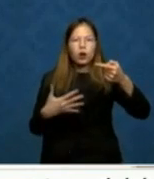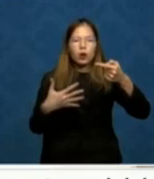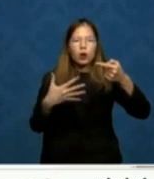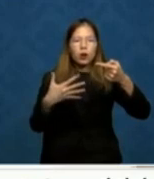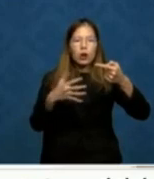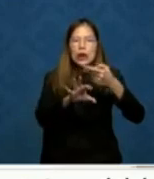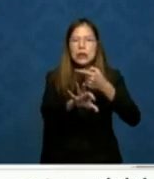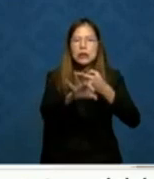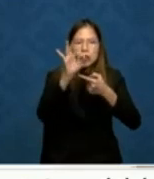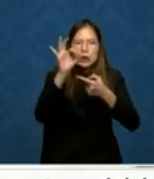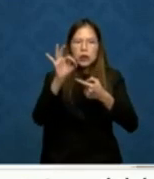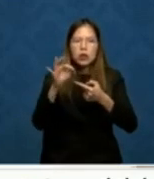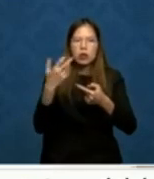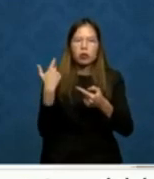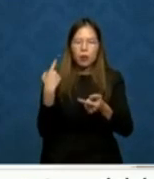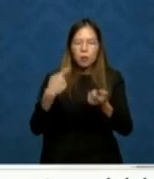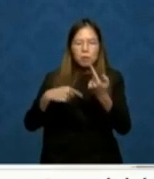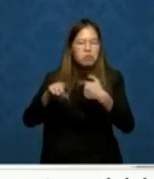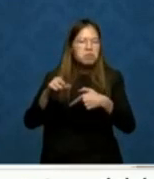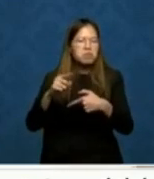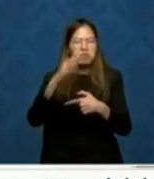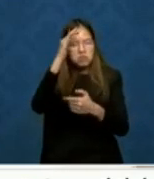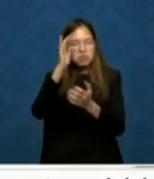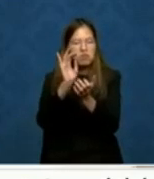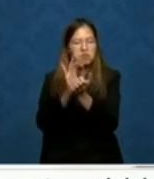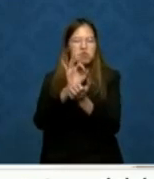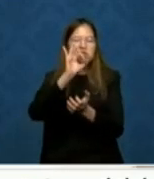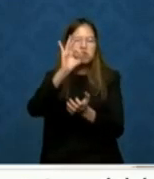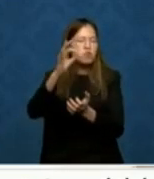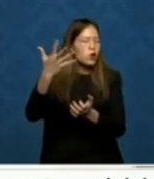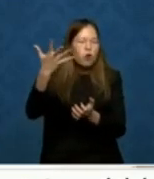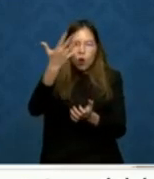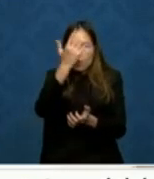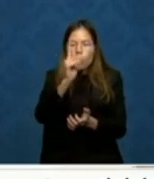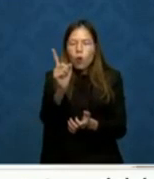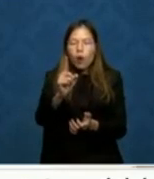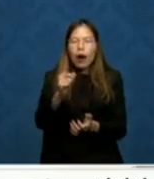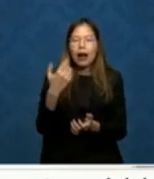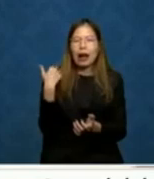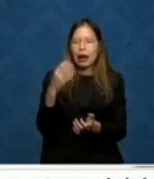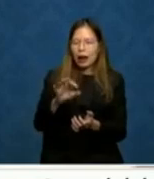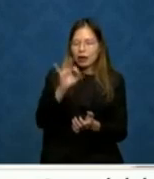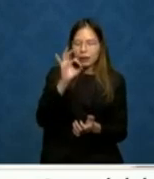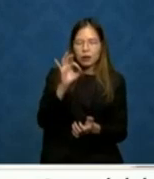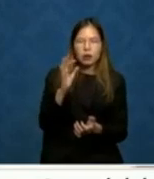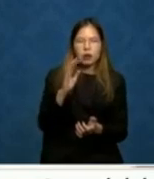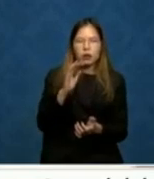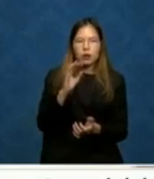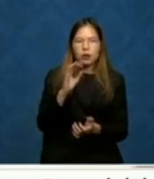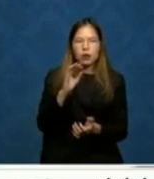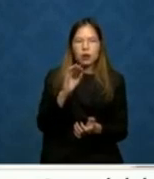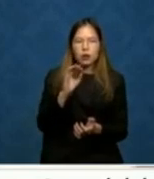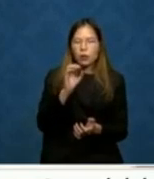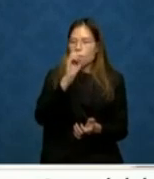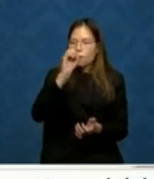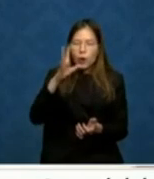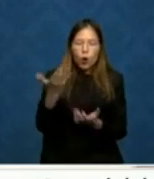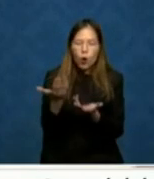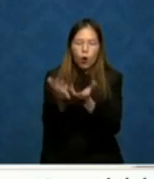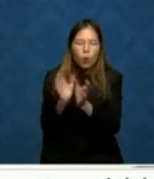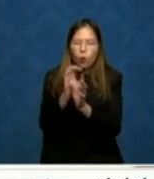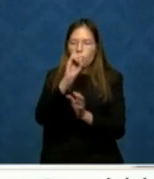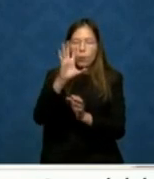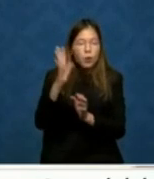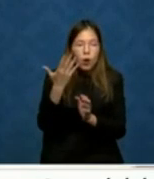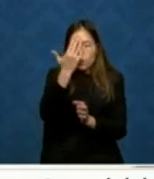เลือกที่จะไม่ไปแจ้งความหรือแม้กระทั่งบางครั้งเลือกที่จะไม่แจ้งให้ผู้อื่นทราบด้วยซ้ำ